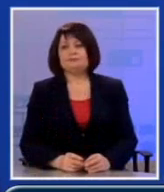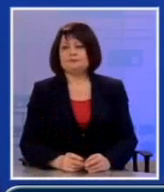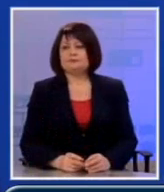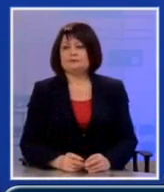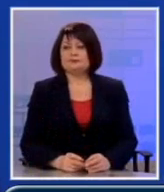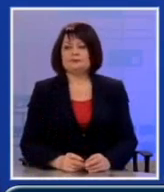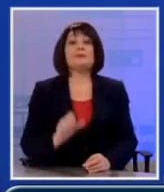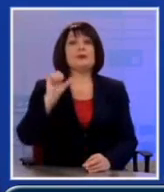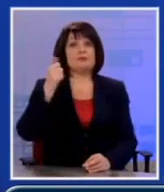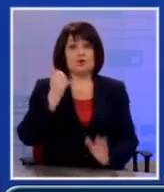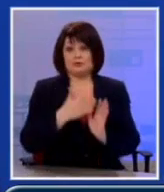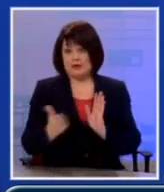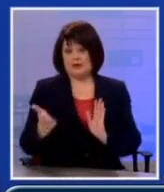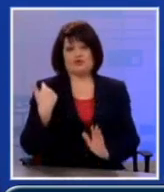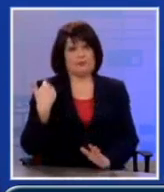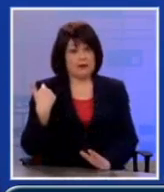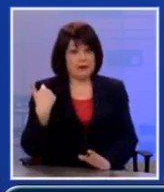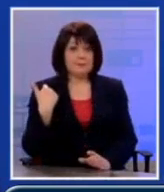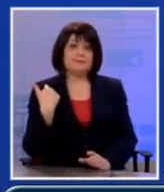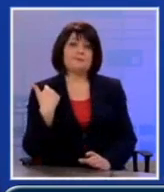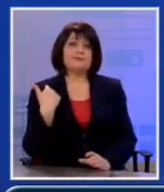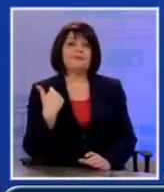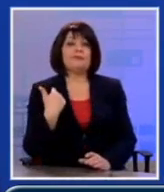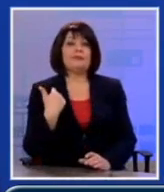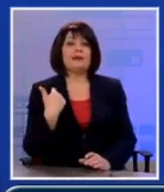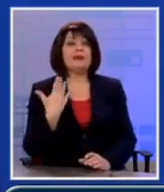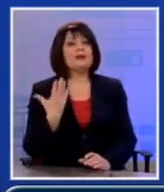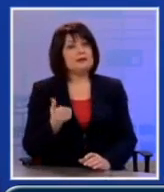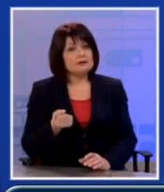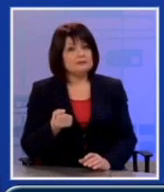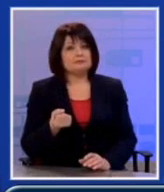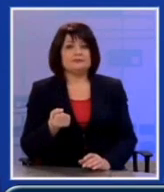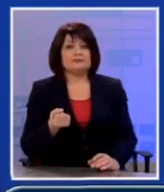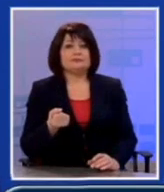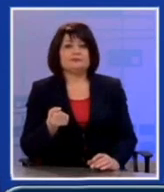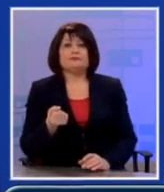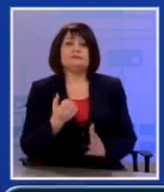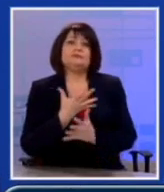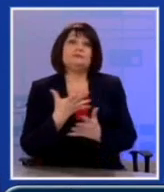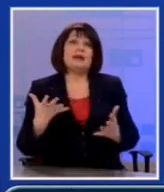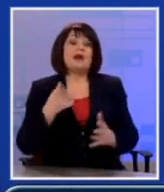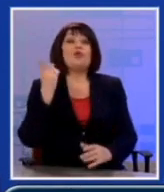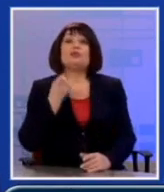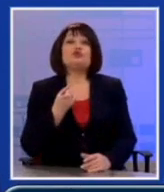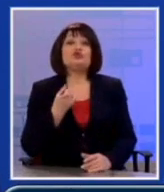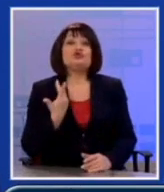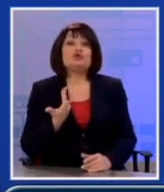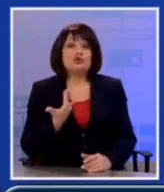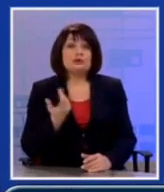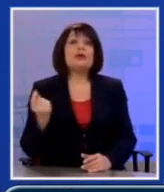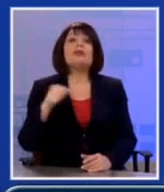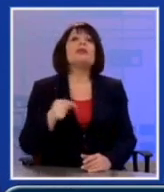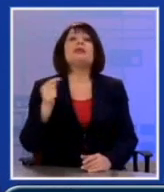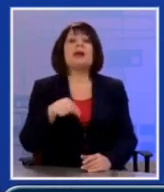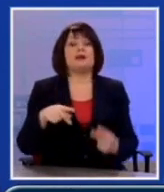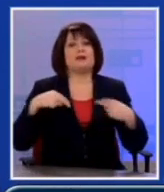ήταν η πρώτη κοινοβουλευτική περίοδος στην οποία υπήρξε τόσο μεγάλο ποσοστό μη